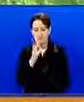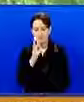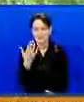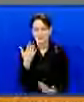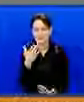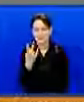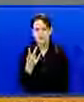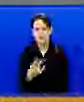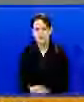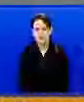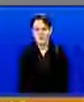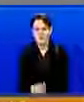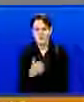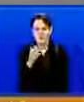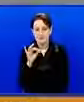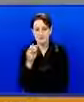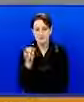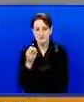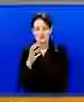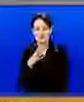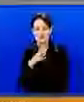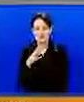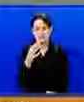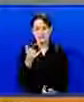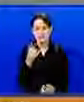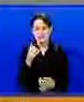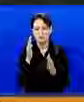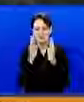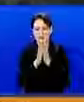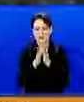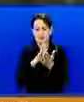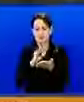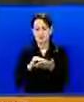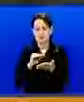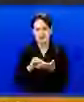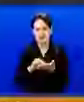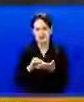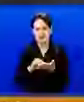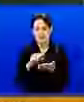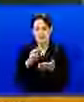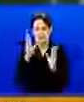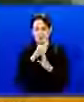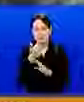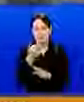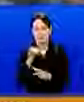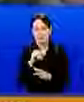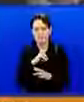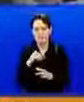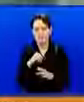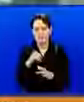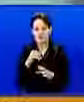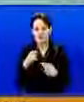керек кәдімгі. Тағы бір тұжырым, асыл дініміз бойынша хадистерде күнәлар ашық істелген кезде халықтың жақсы жаманы бәрі жалпылама